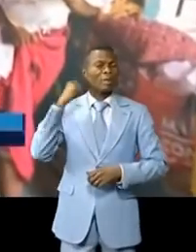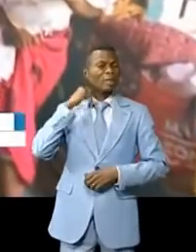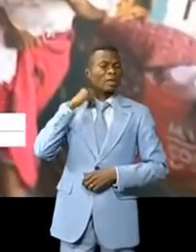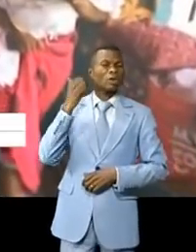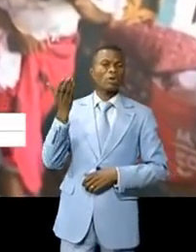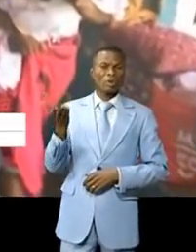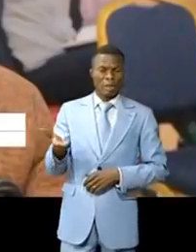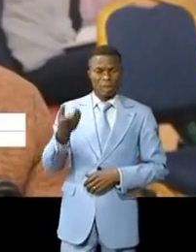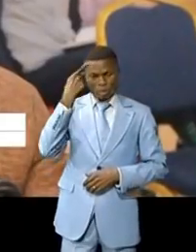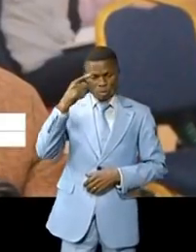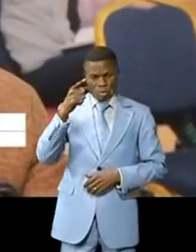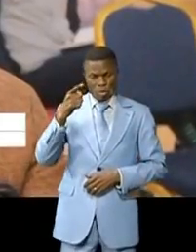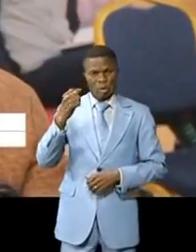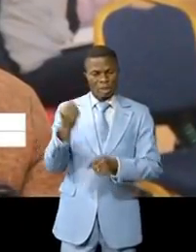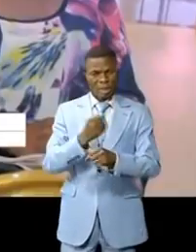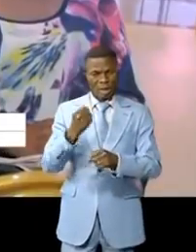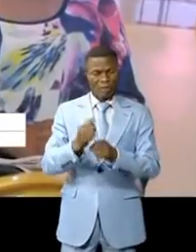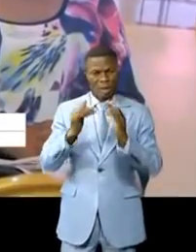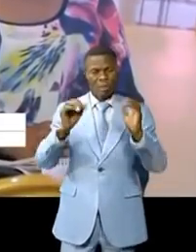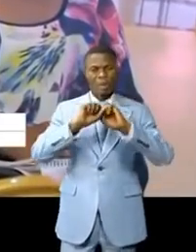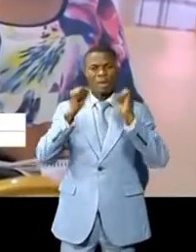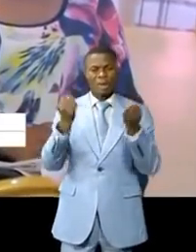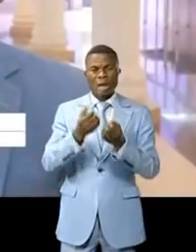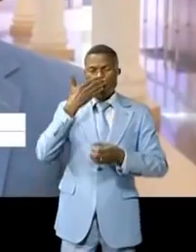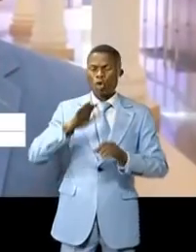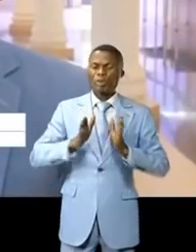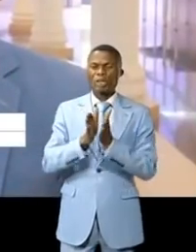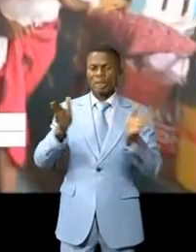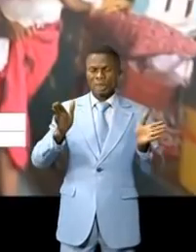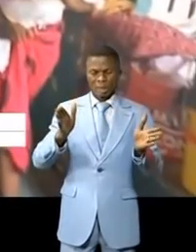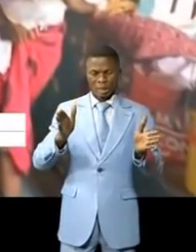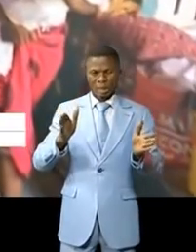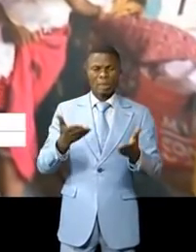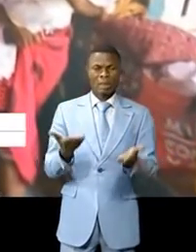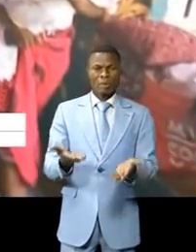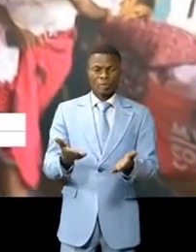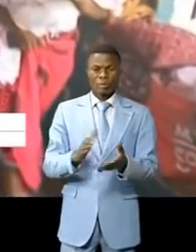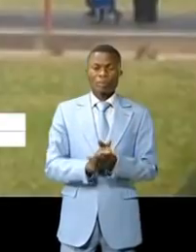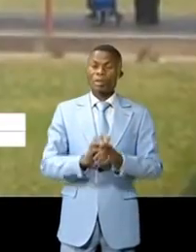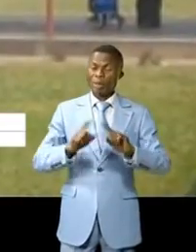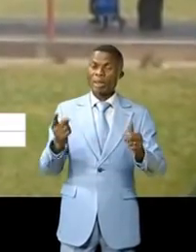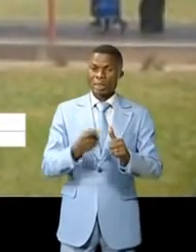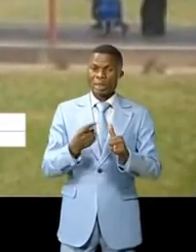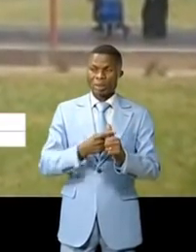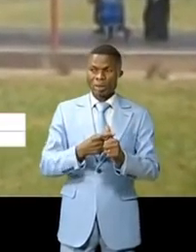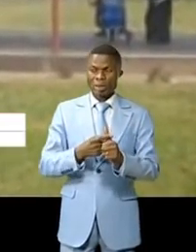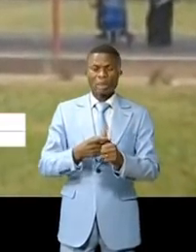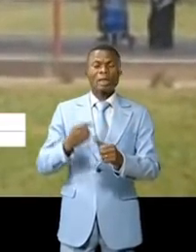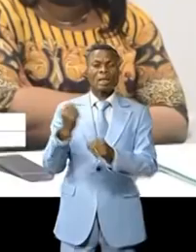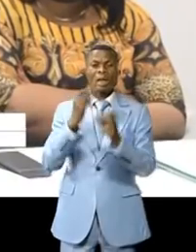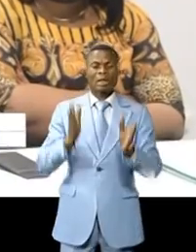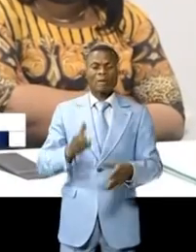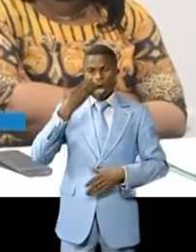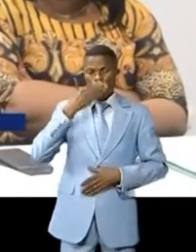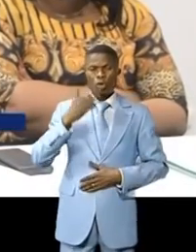désiderata pour assurer la paix sociale à tout le niveau de la vie des Congolais, mais surtout à ses prestataires du